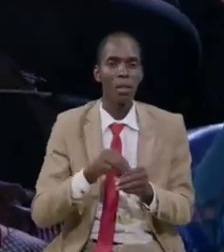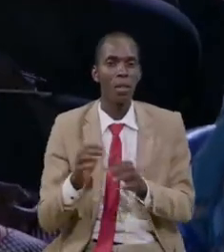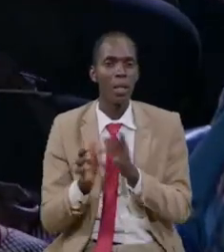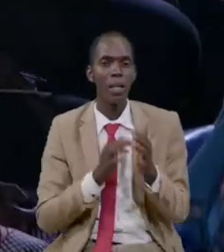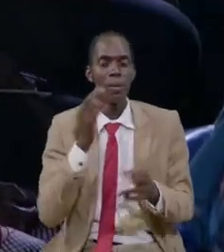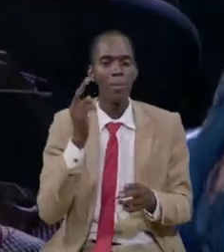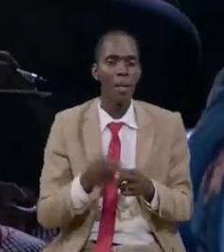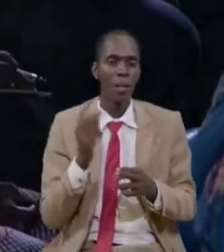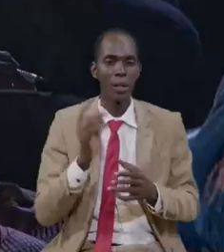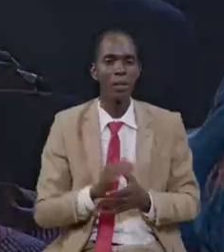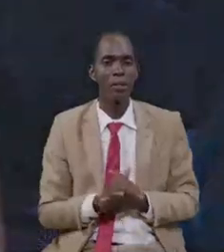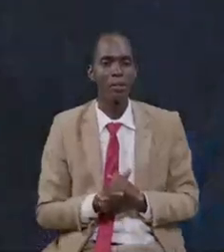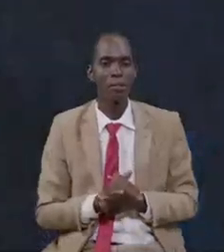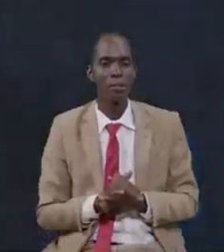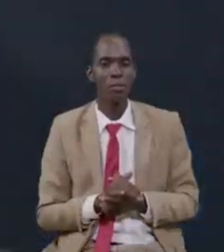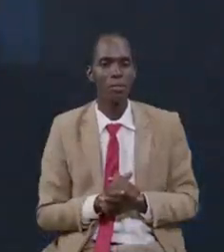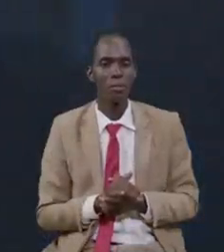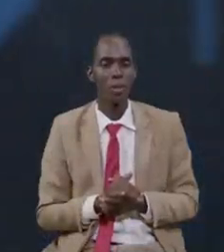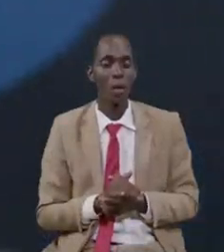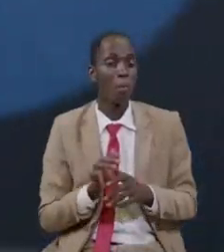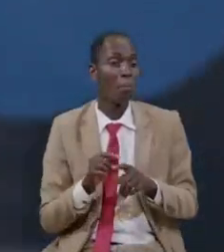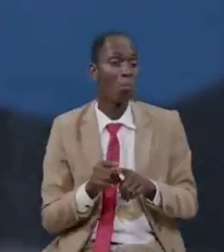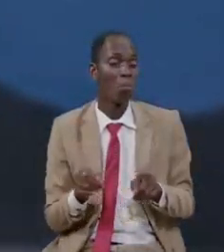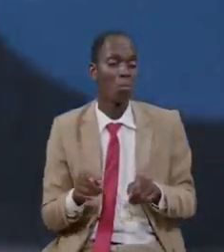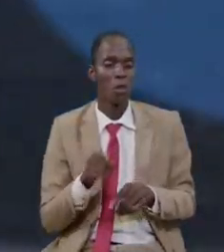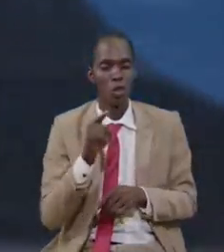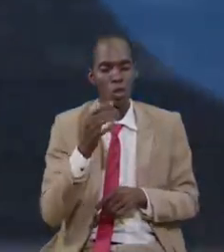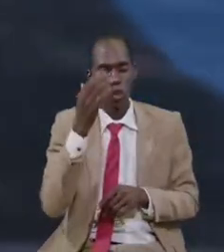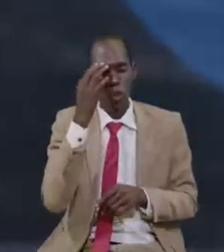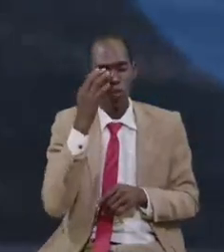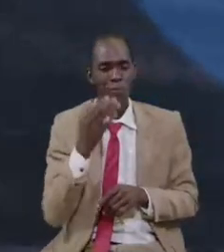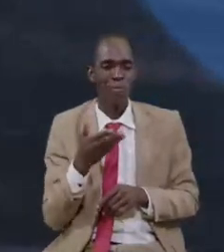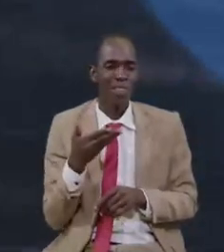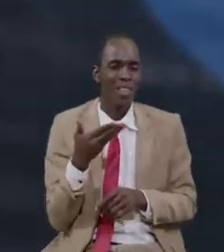Jésus. Mais tu sais, il y a des gens,